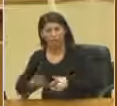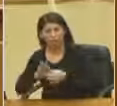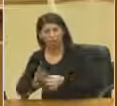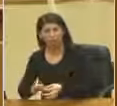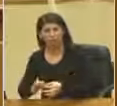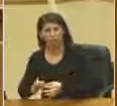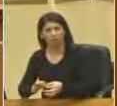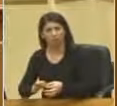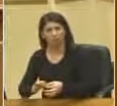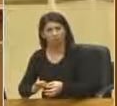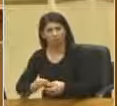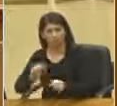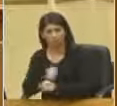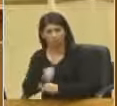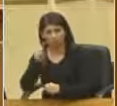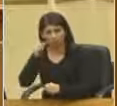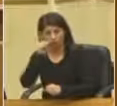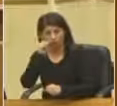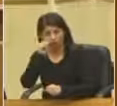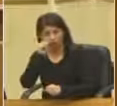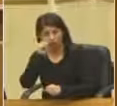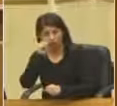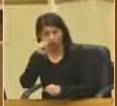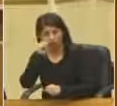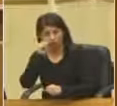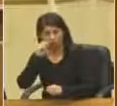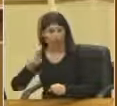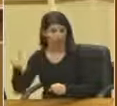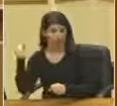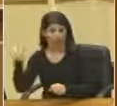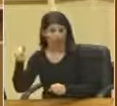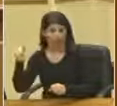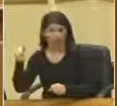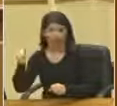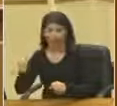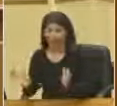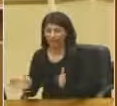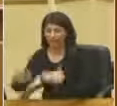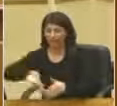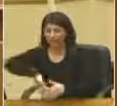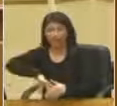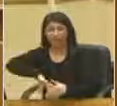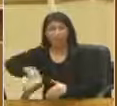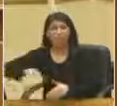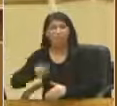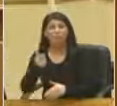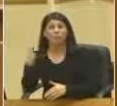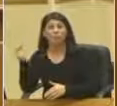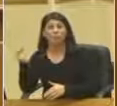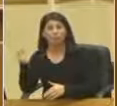στην ενός αντρός αρχή και στην κλοπή βουλευτών, την καλπονοθία βουλευτών.